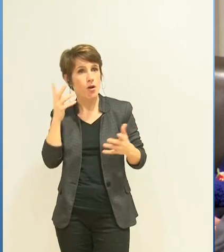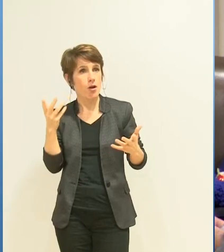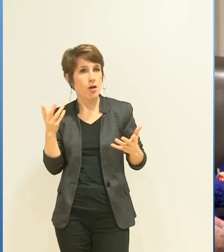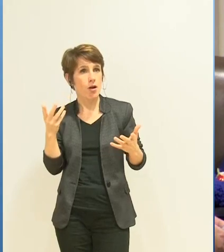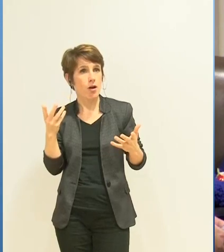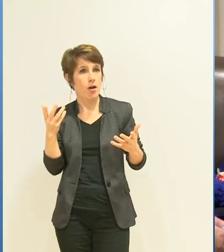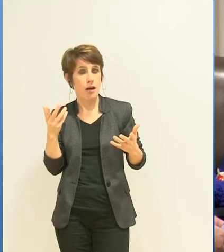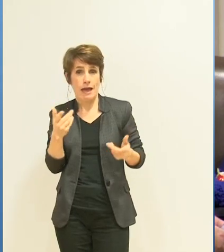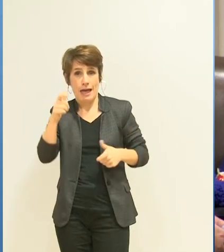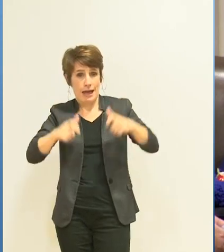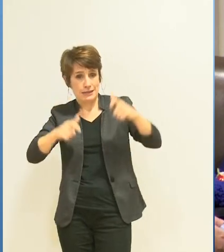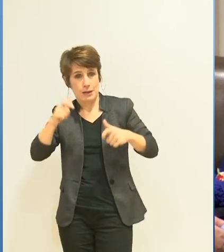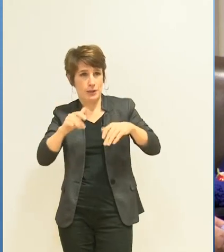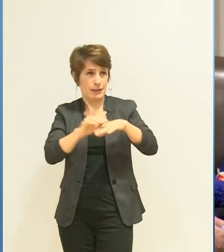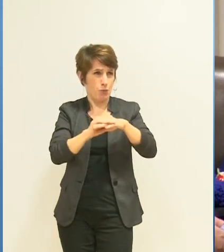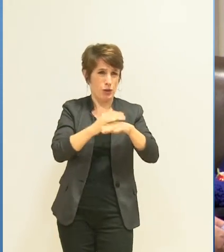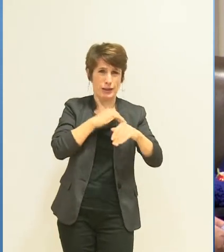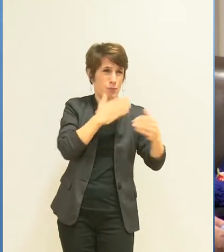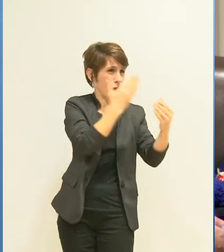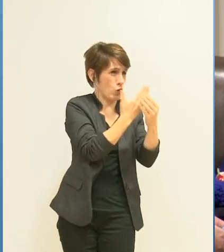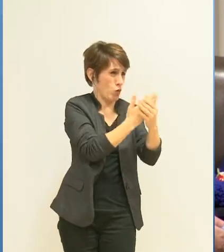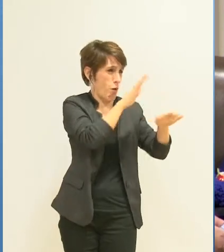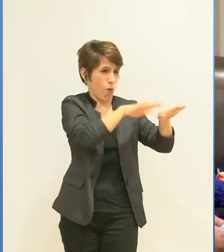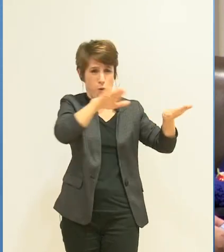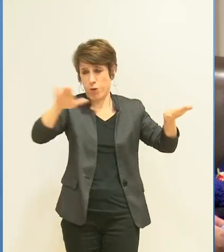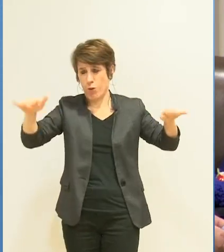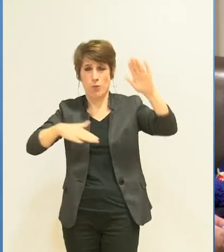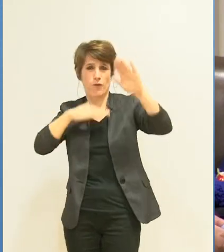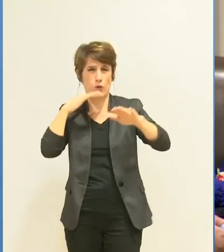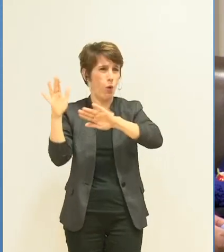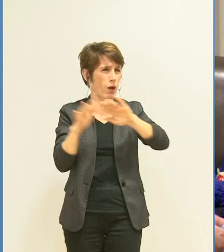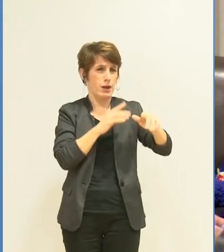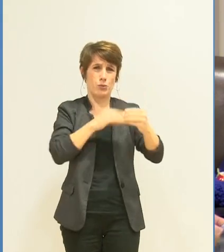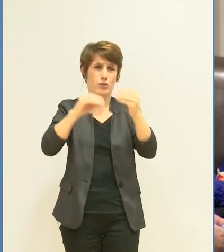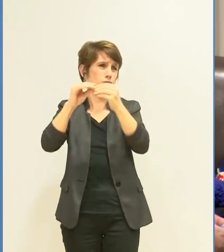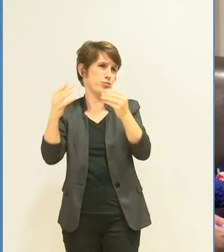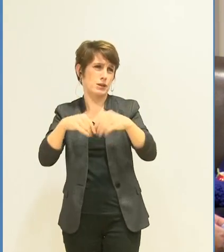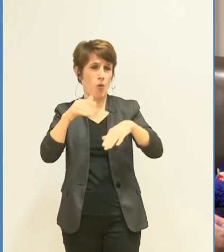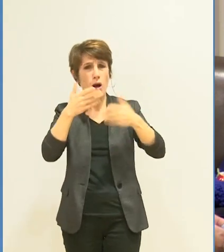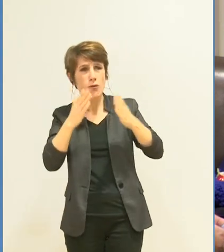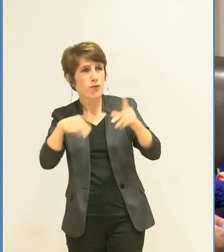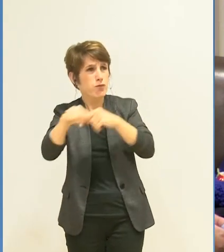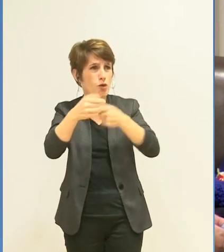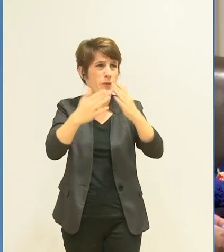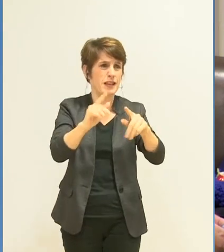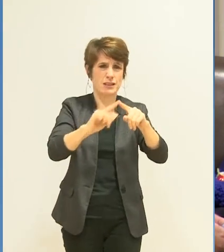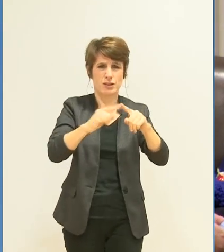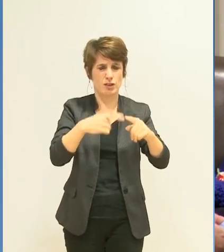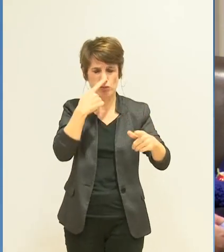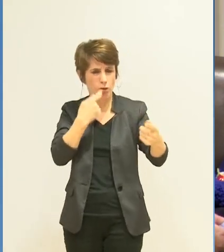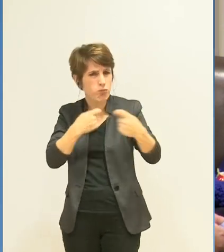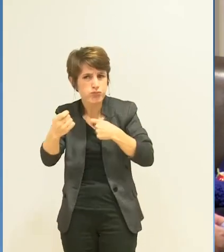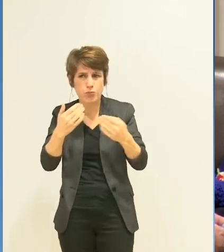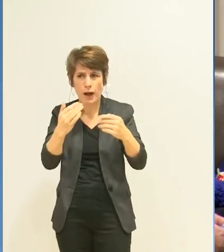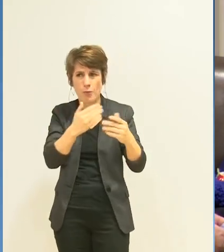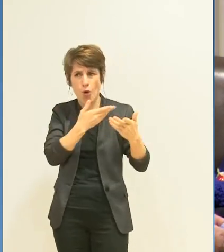par cette multiplication de documents et ensuite la zone de décision qui me paraissent complètement incompatible avec ce que vous avez fait jusqu'à présent